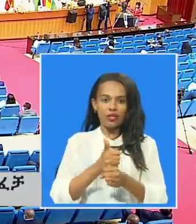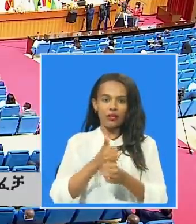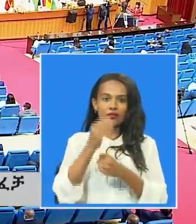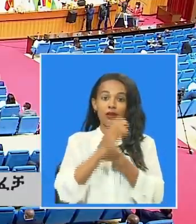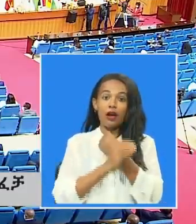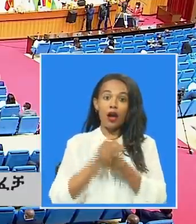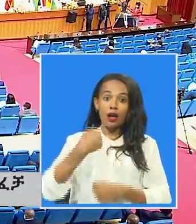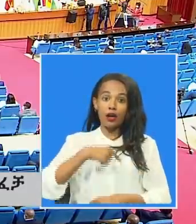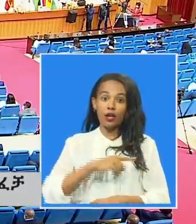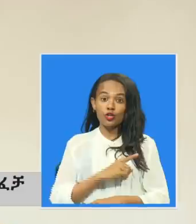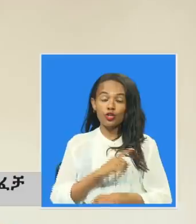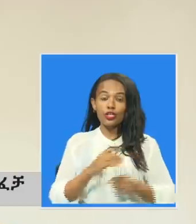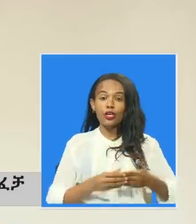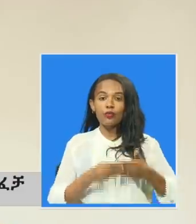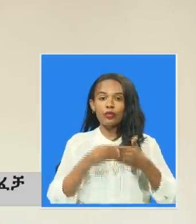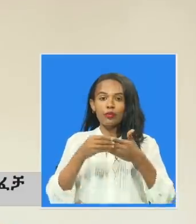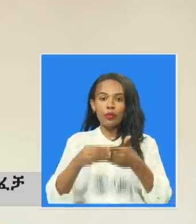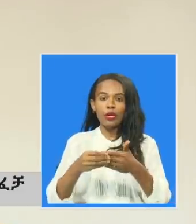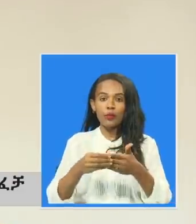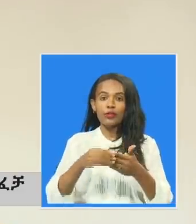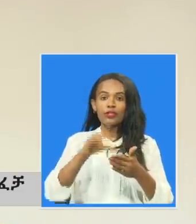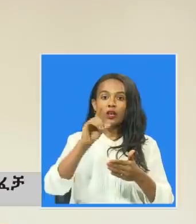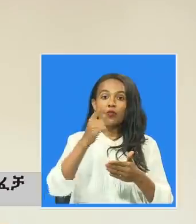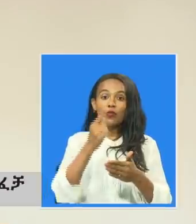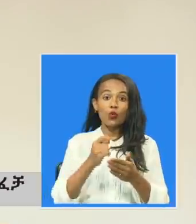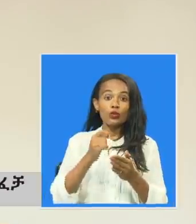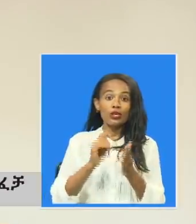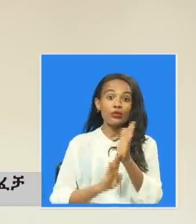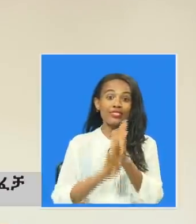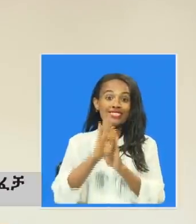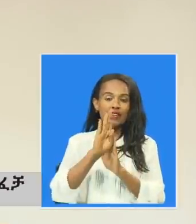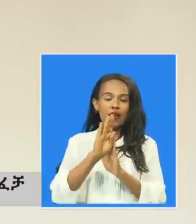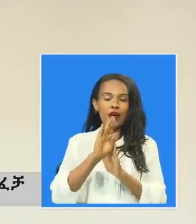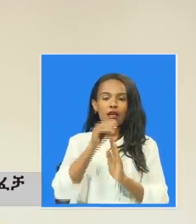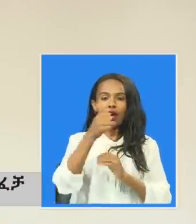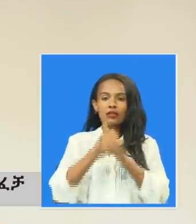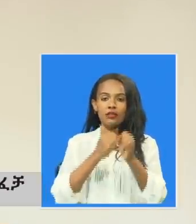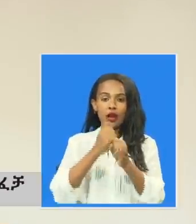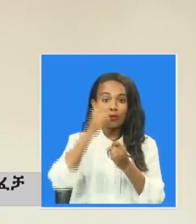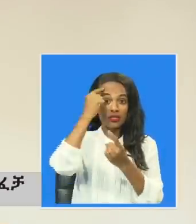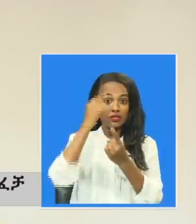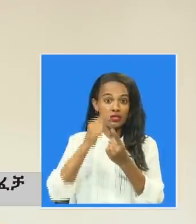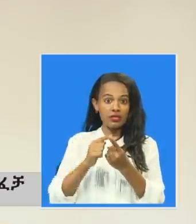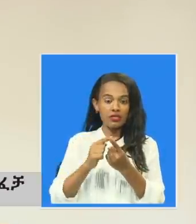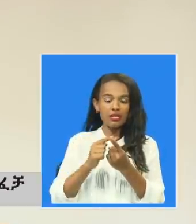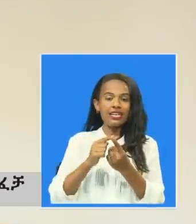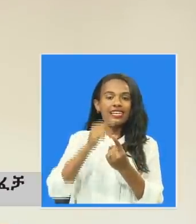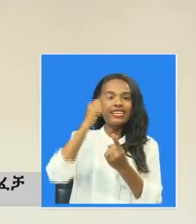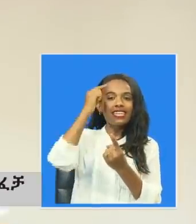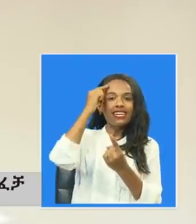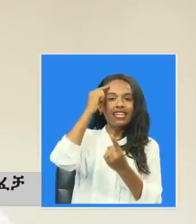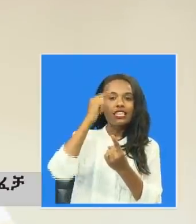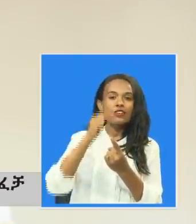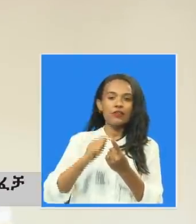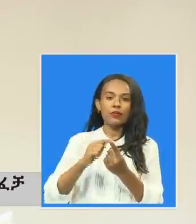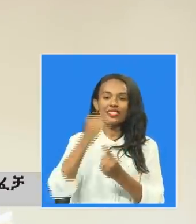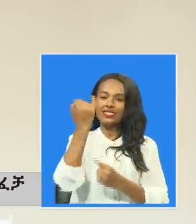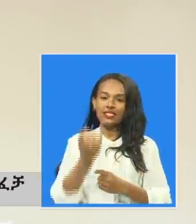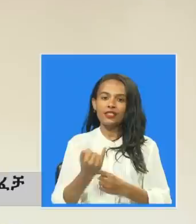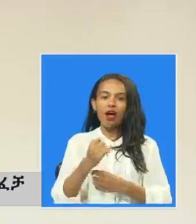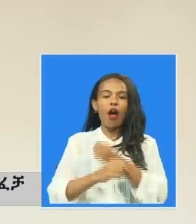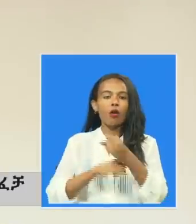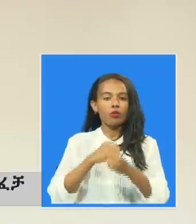ሀገራችን የምትመራበት ፍኖተ ብልጽግና የ10 አመት እቅድ የተነደፈበት አመትም